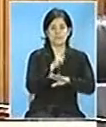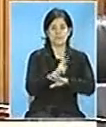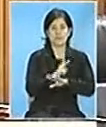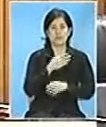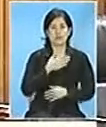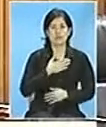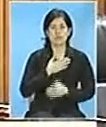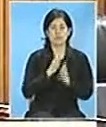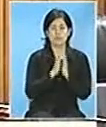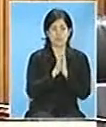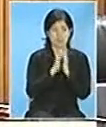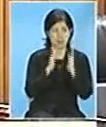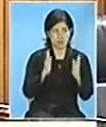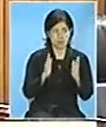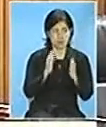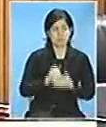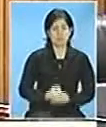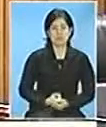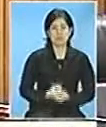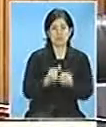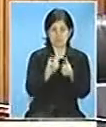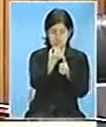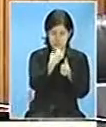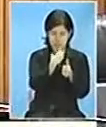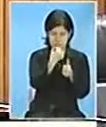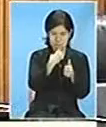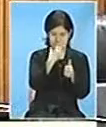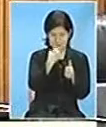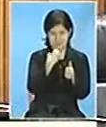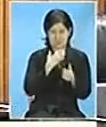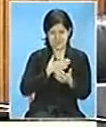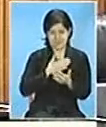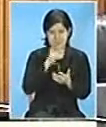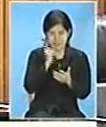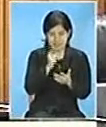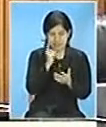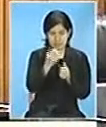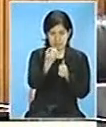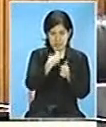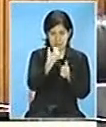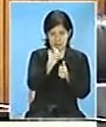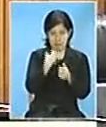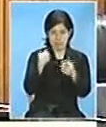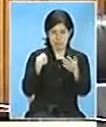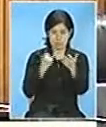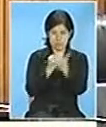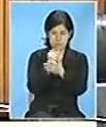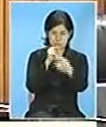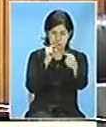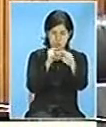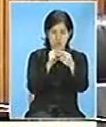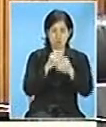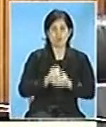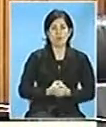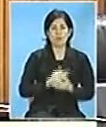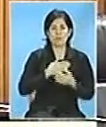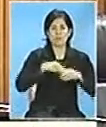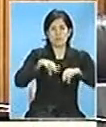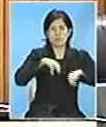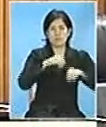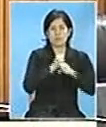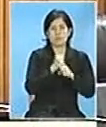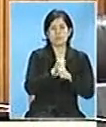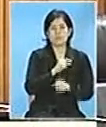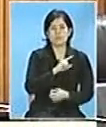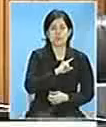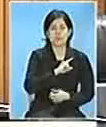ก็ต้องขอบคุณนะครับสำหรับคำเสนอแนะแล้วก็จริงๆตรงประเด็นทั้งหมดนะครับซึ่งทางผมก็ได้ดำเนินการเรื่องนี้อยู่แล้วแล้ว